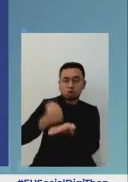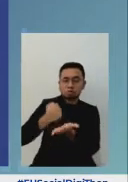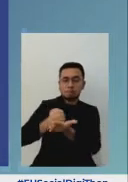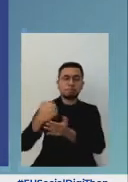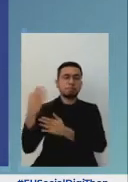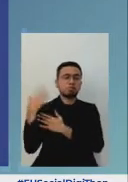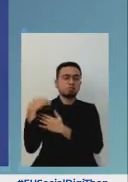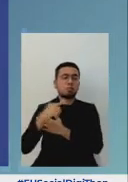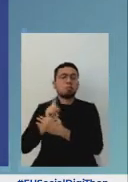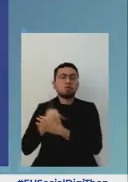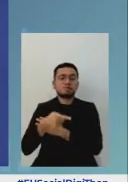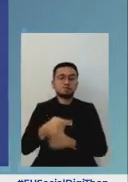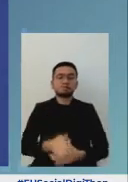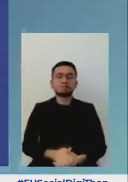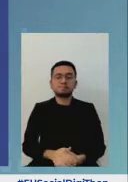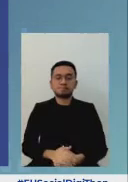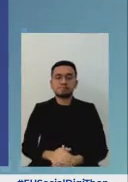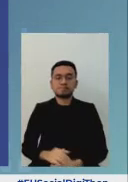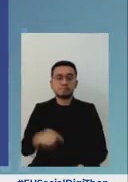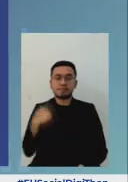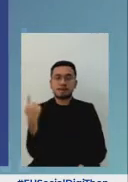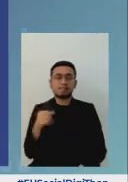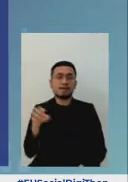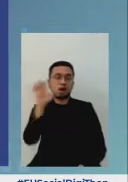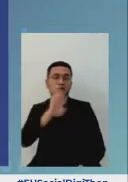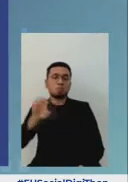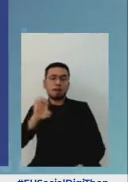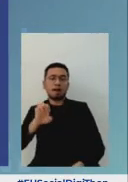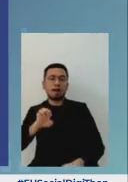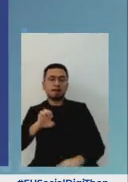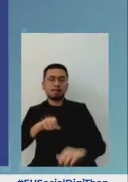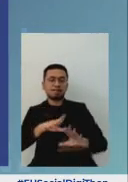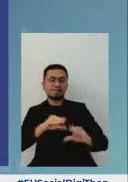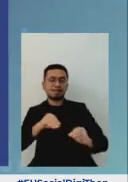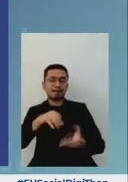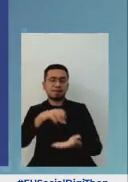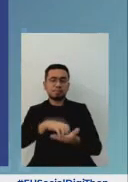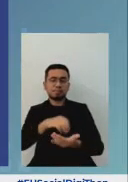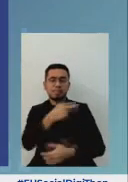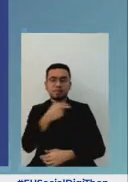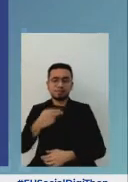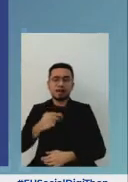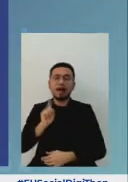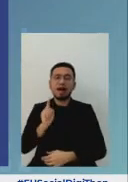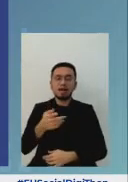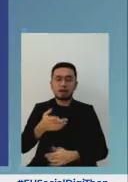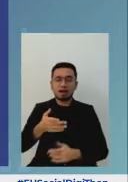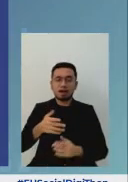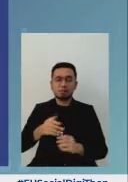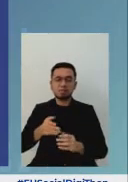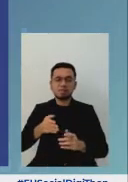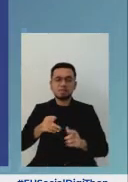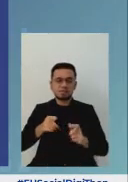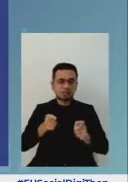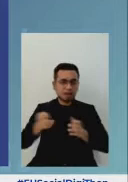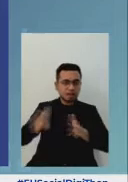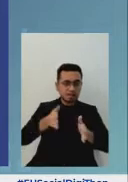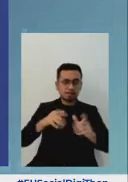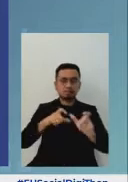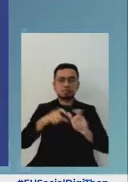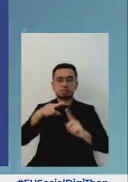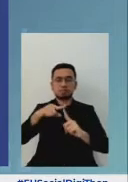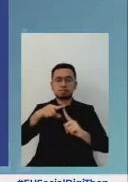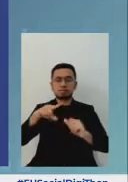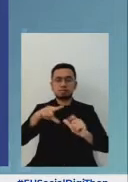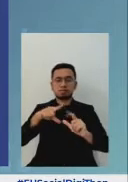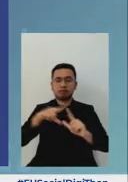Indonesia itu bekerja berdasarkan satu strategi yang kita sebut sebagai strategi hak asasi manusia dan demokrasi periode 2021, di mana